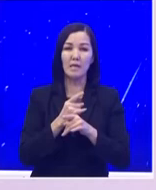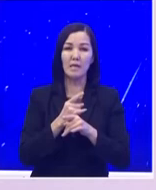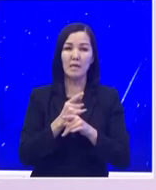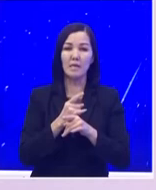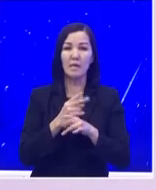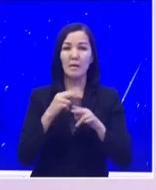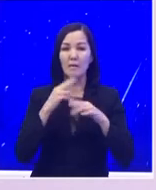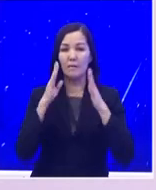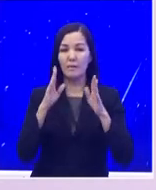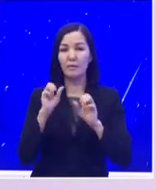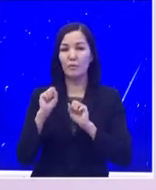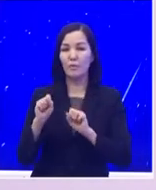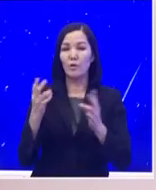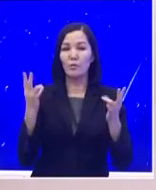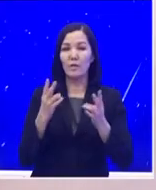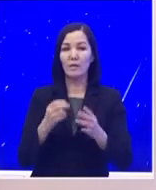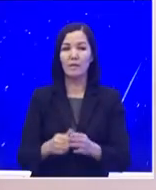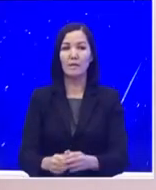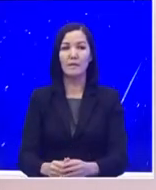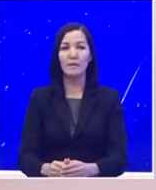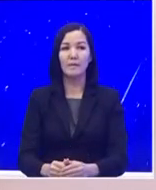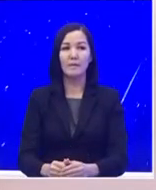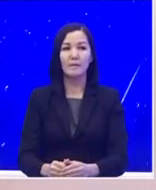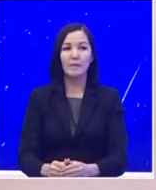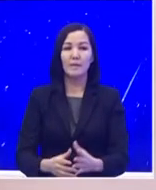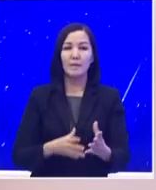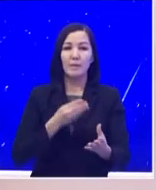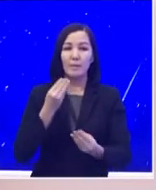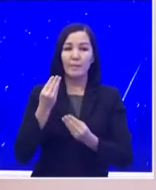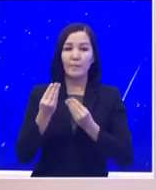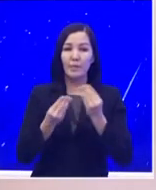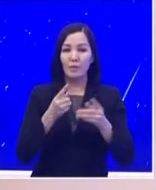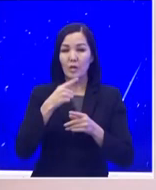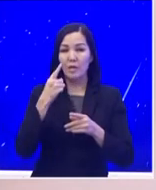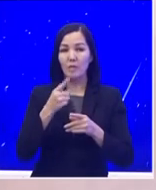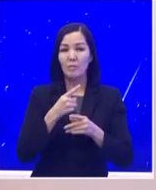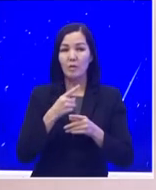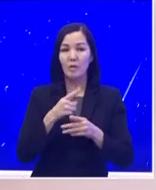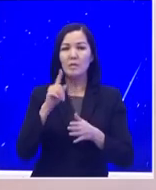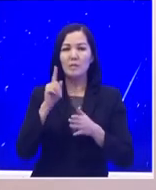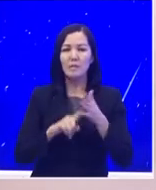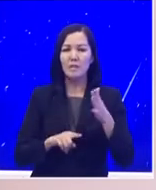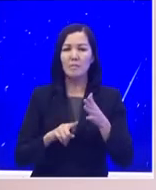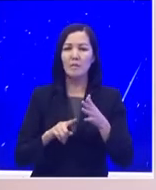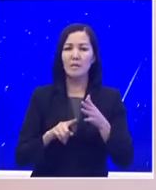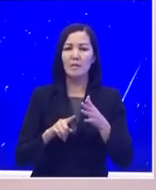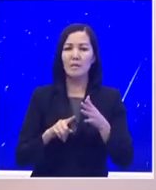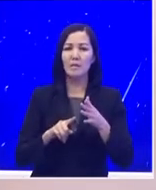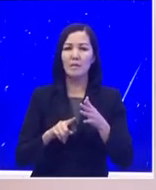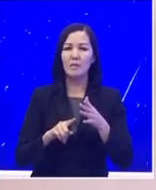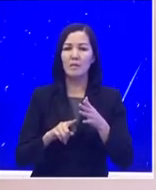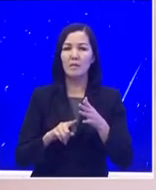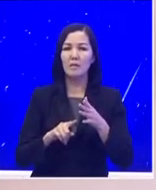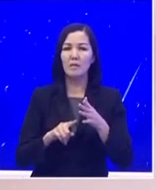бірнеше тиімді әдістерін қолдануға шақырады. Өтірік айтып тұрған адамдар қалай айтады? Сенімді, нақты, сондай жестпен